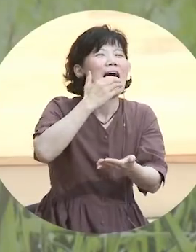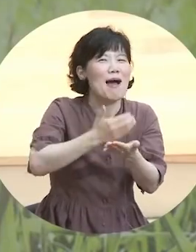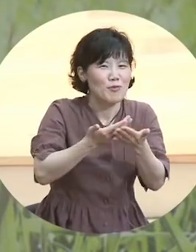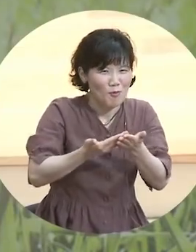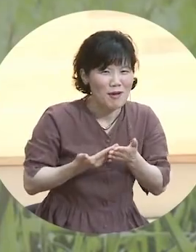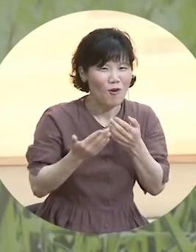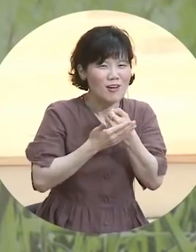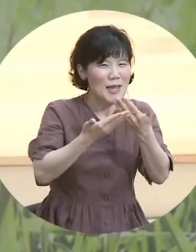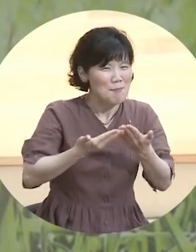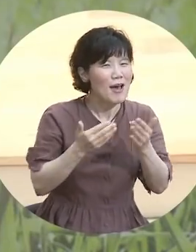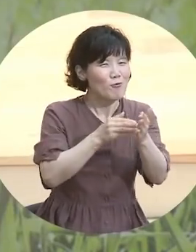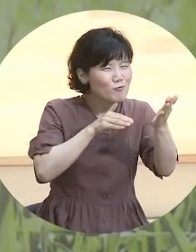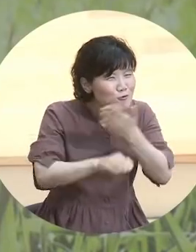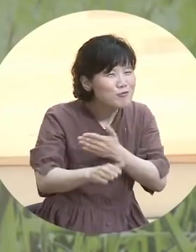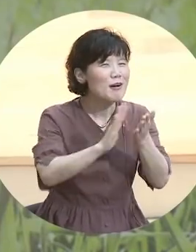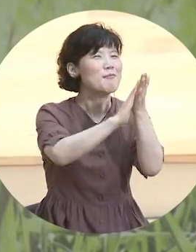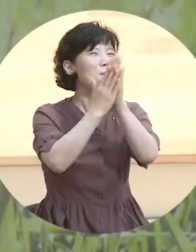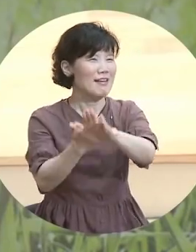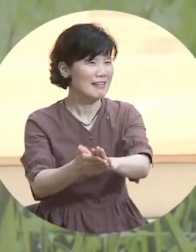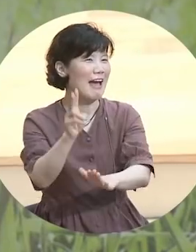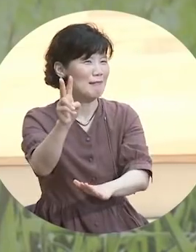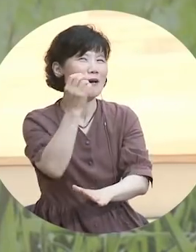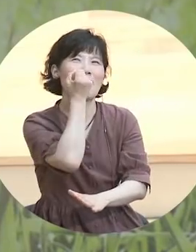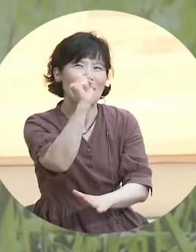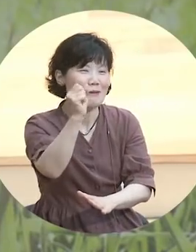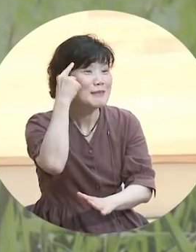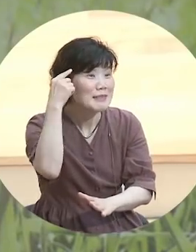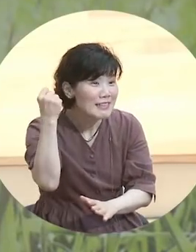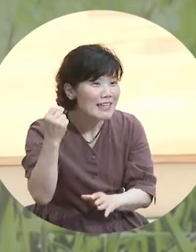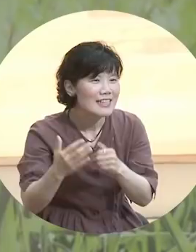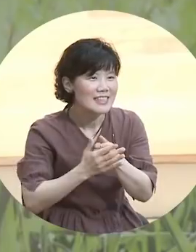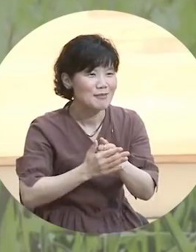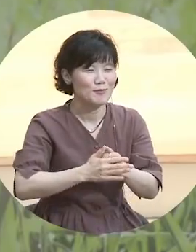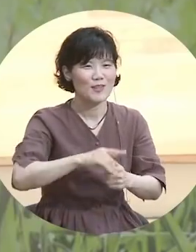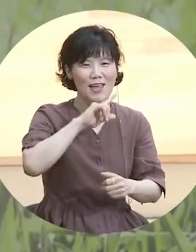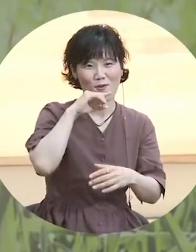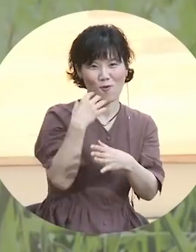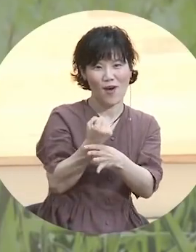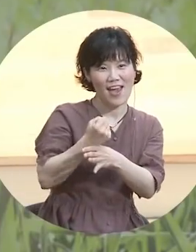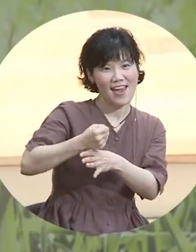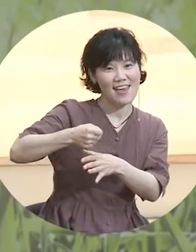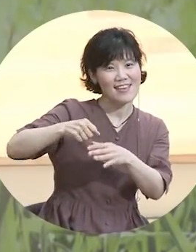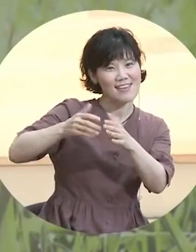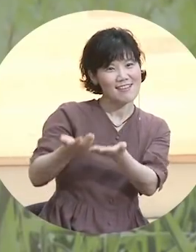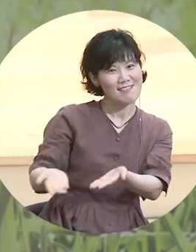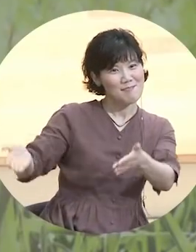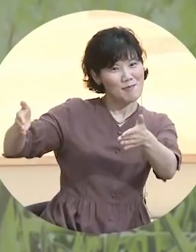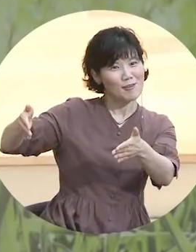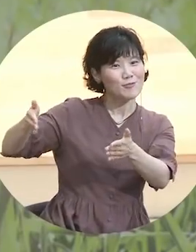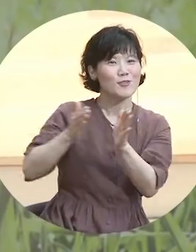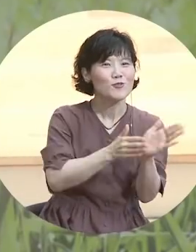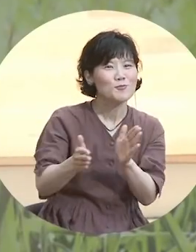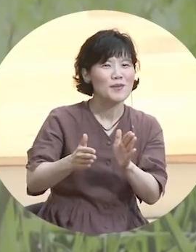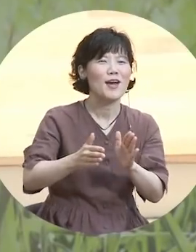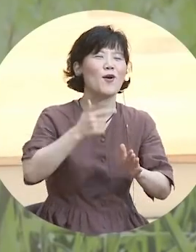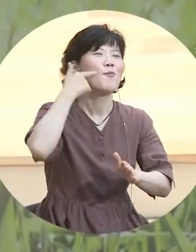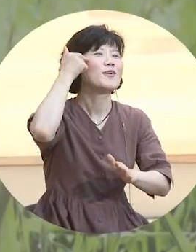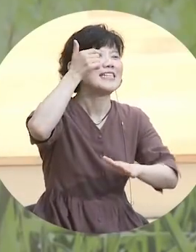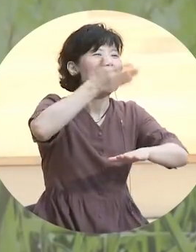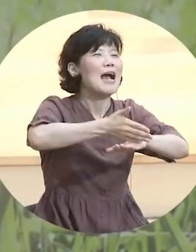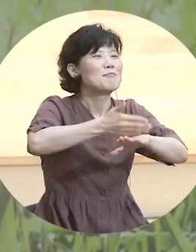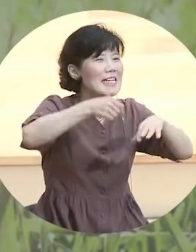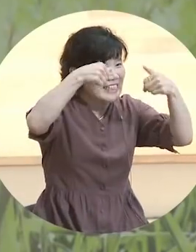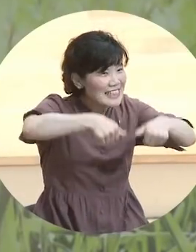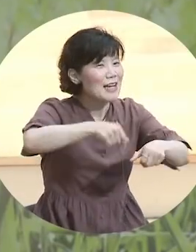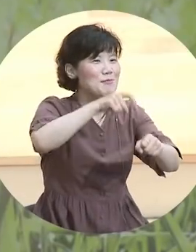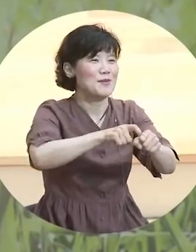받고 은혜를 받아가지고 이렇게 변화됐구나 그렇게 생각을 하고 이제 과일 바구니를 준비해가지고 목사님께 감사 인사도 해야 될